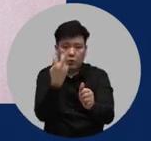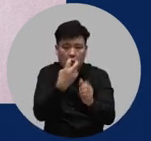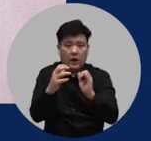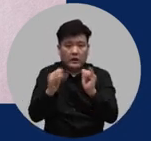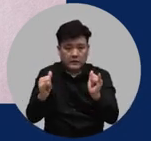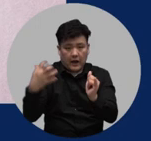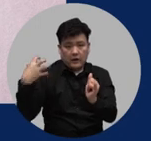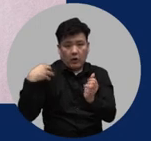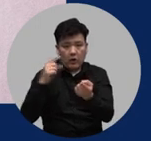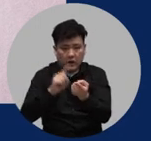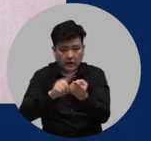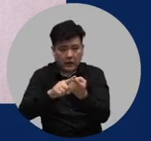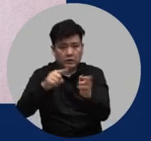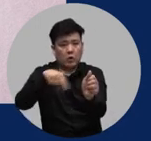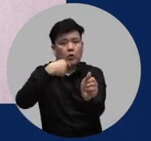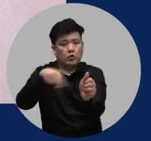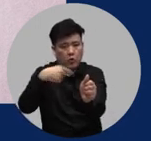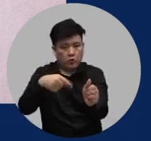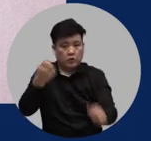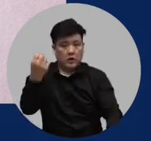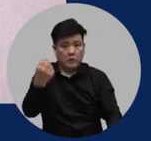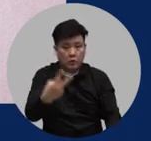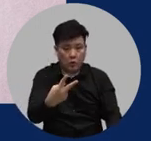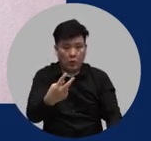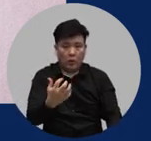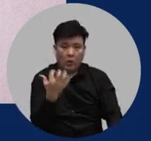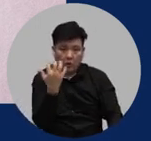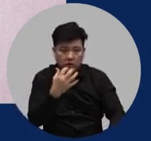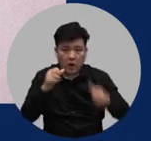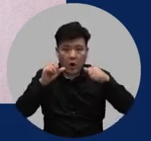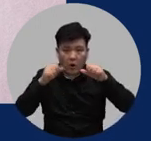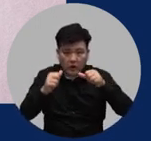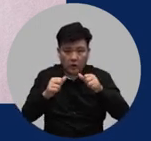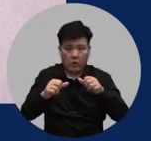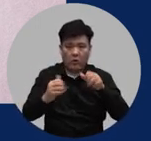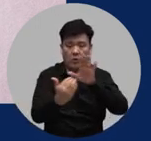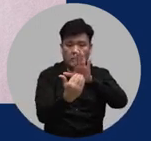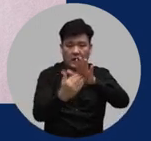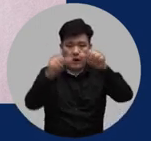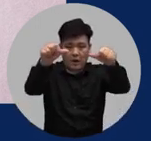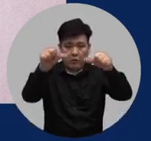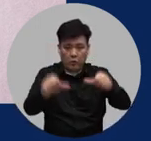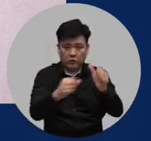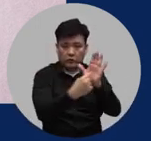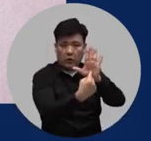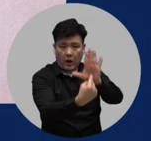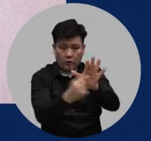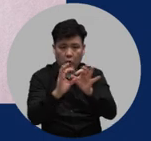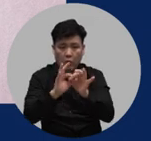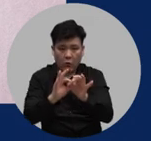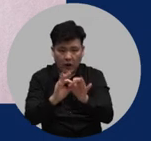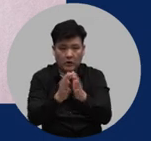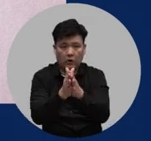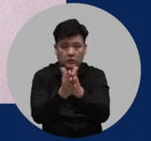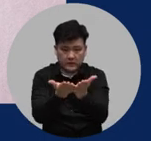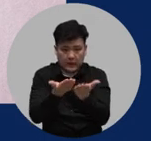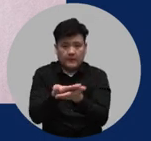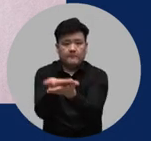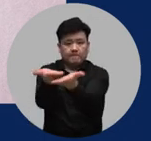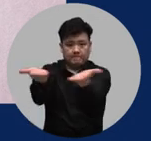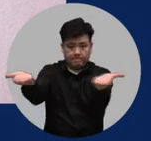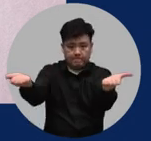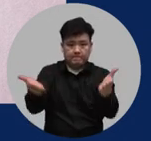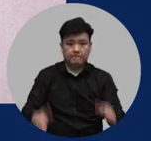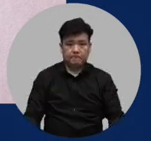대해 교육하도록 합니다. 또한 성희롱 예방 포스터를 게재하고 관련 브로셔를 배포하도록